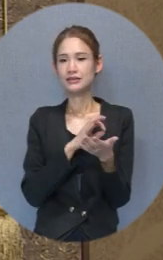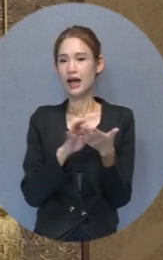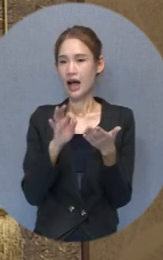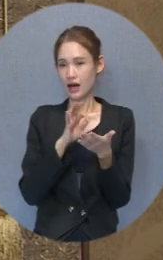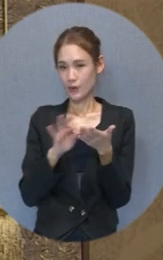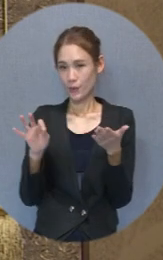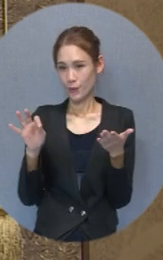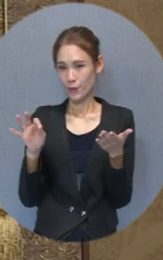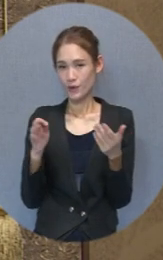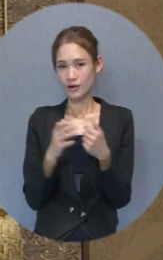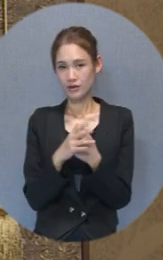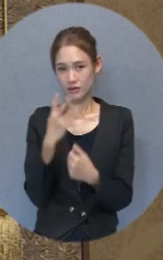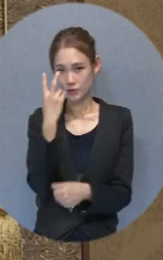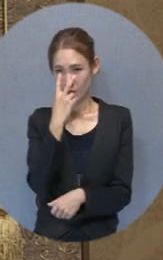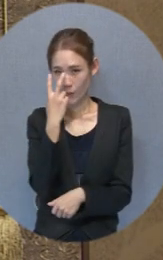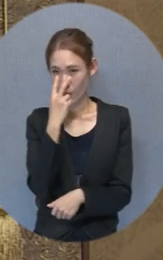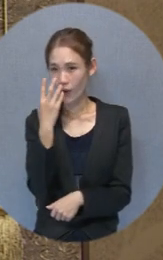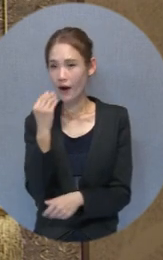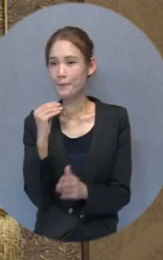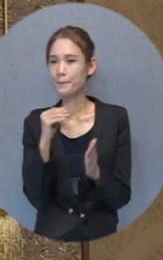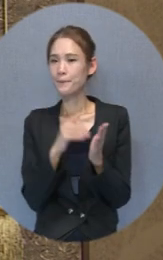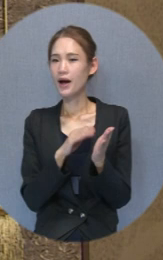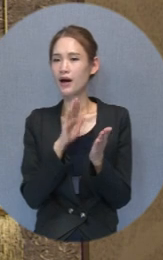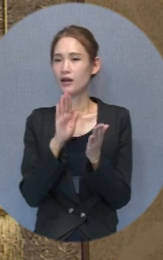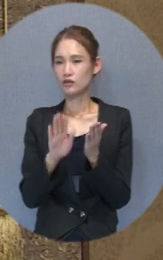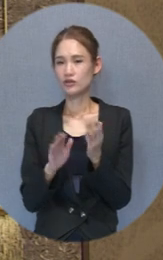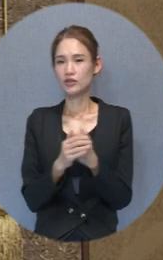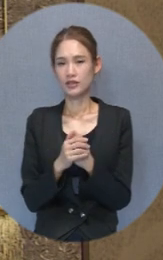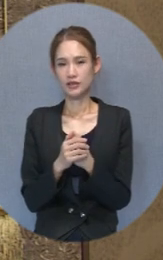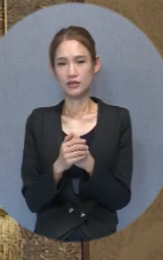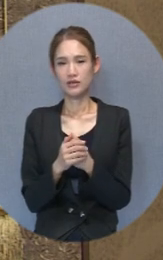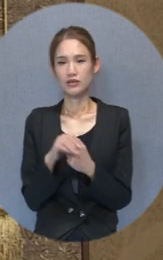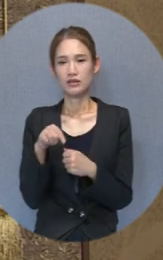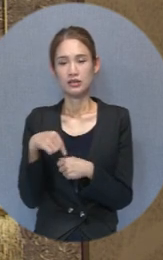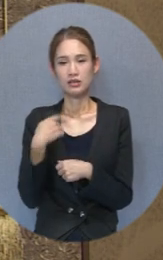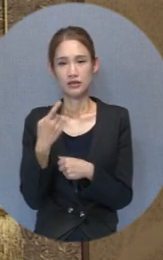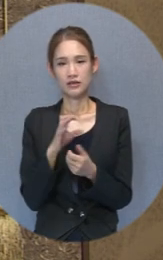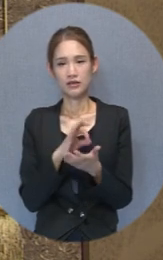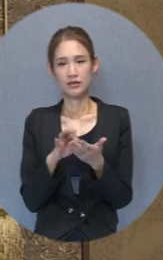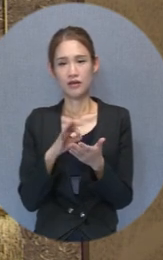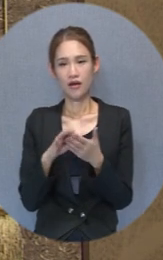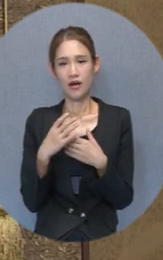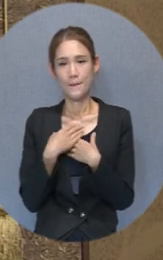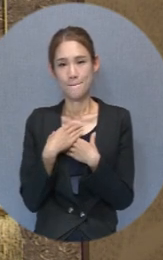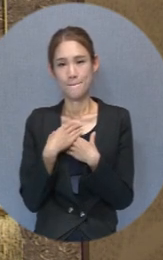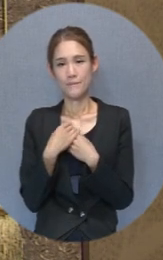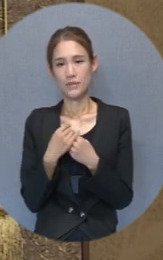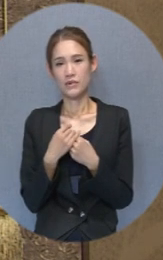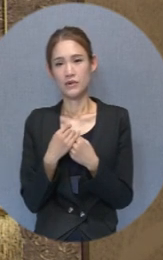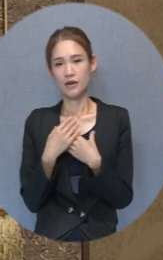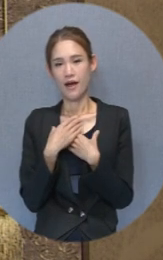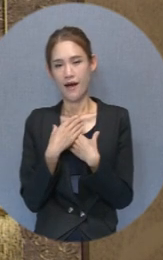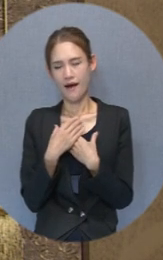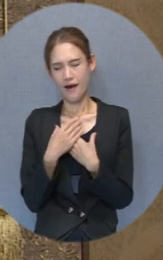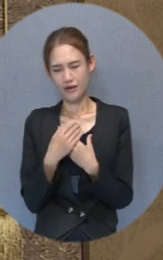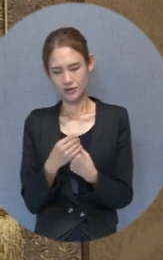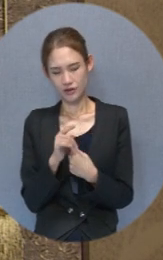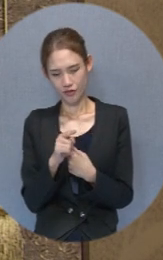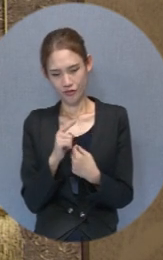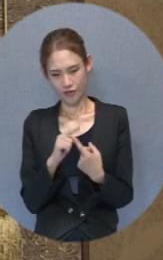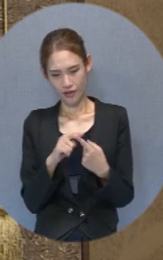것들을 그 조사를 하고 난 다음에 그거를 이제 사용하기 편리하게, 안전성에 이제 중점을